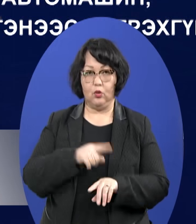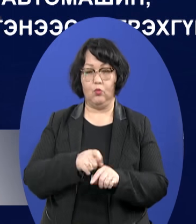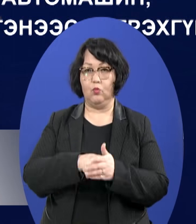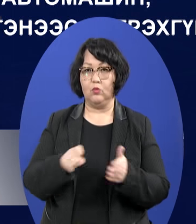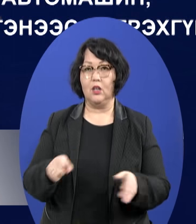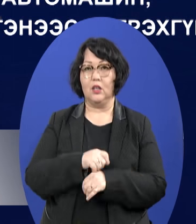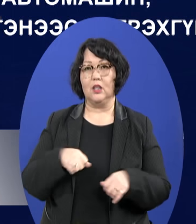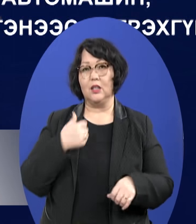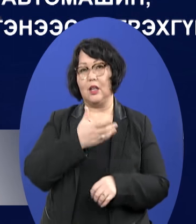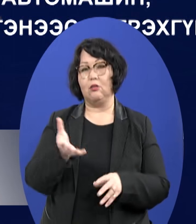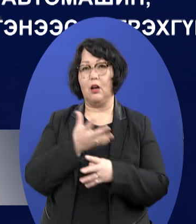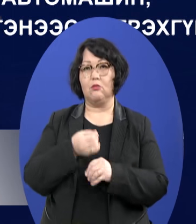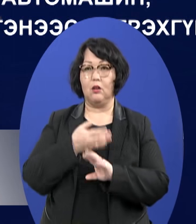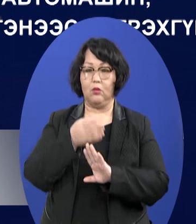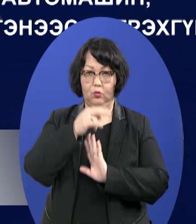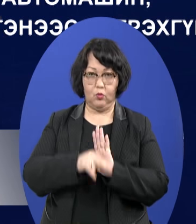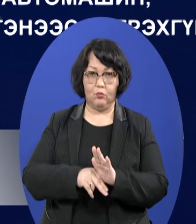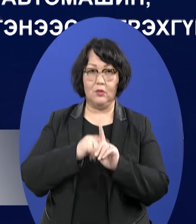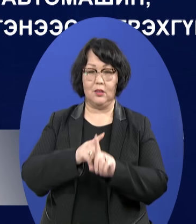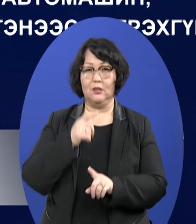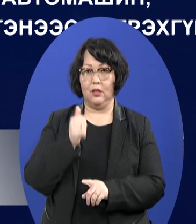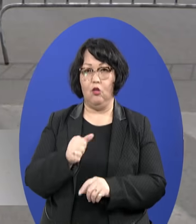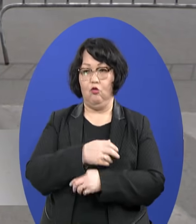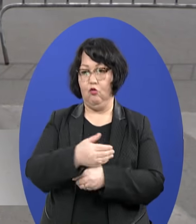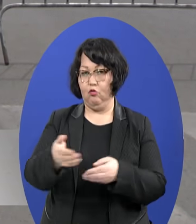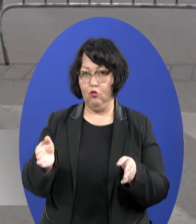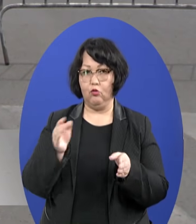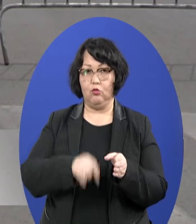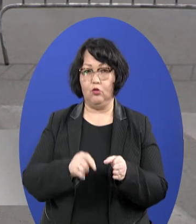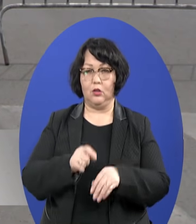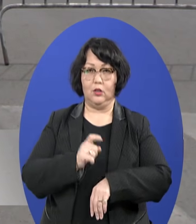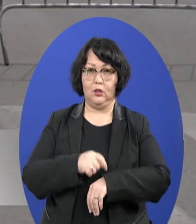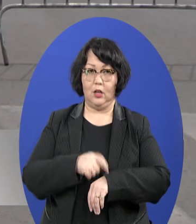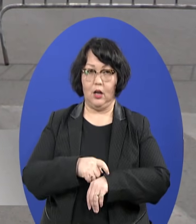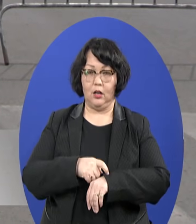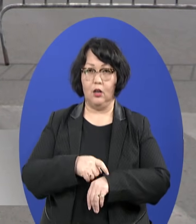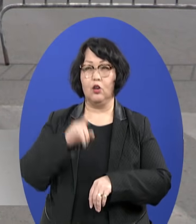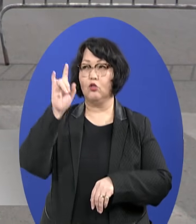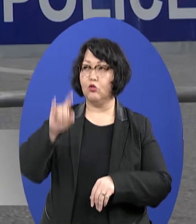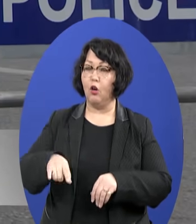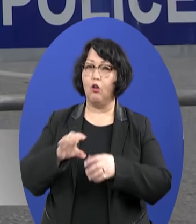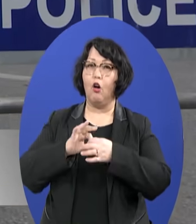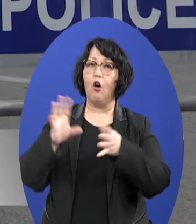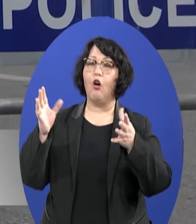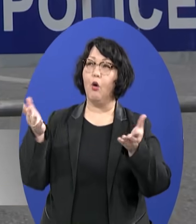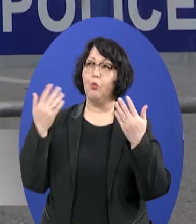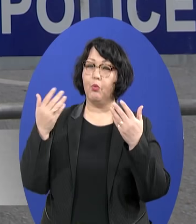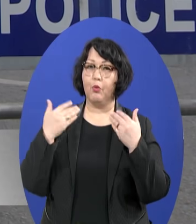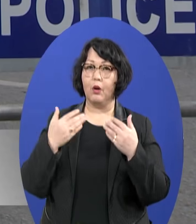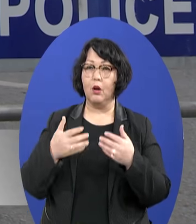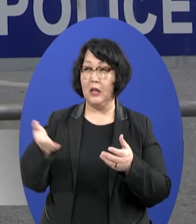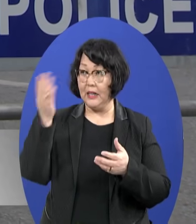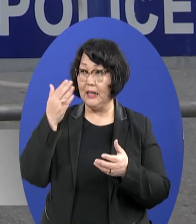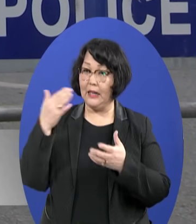та бүхэн халдвар хамгааллын дэглэмийг сайтар сахих, өрөө тасалгаандаа тогтмол цагуудад агаар сэлгэж байх, айл зочлохгүй, зочин өрөхгүй